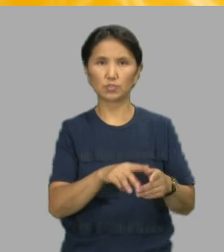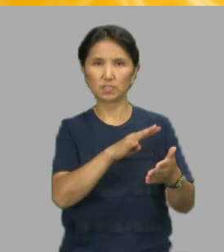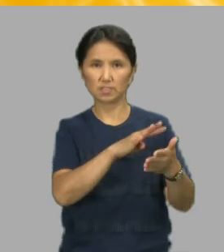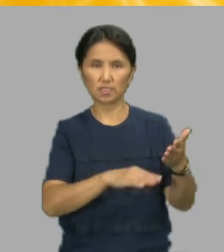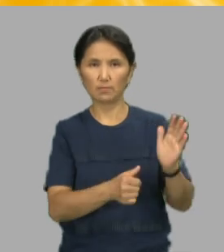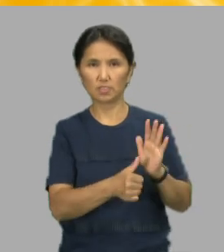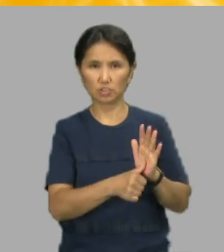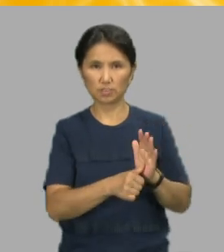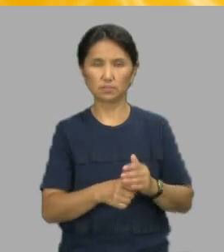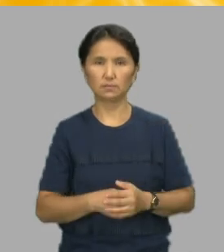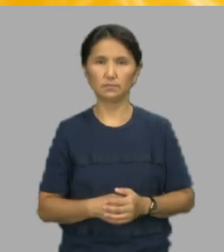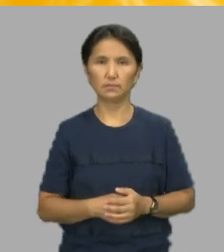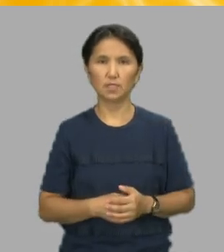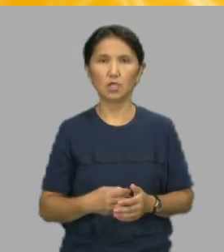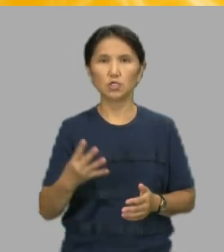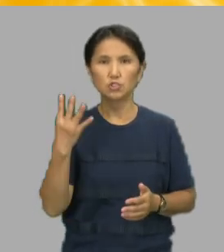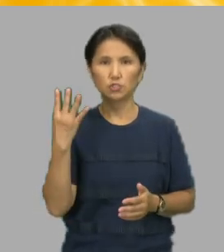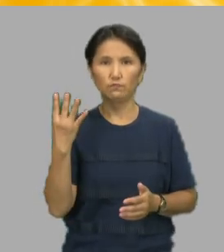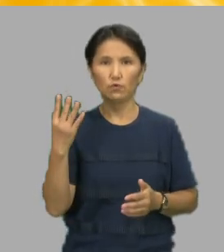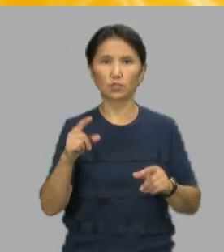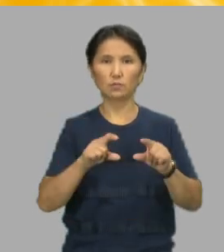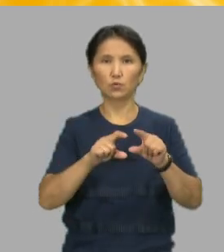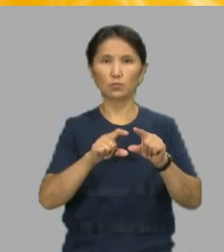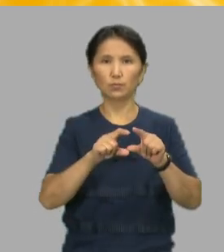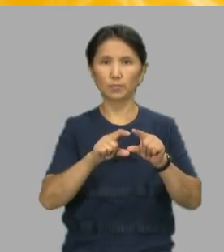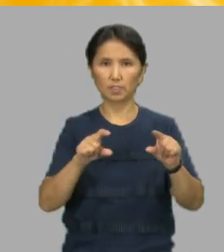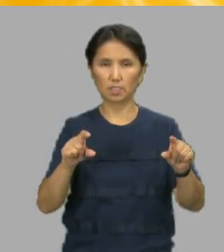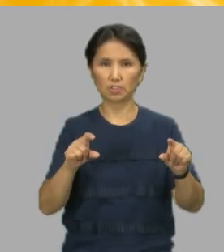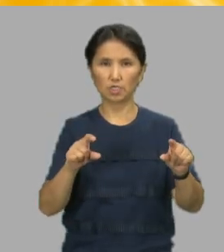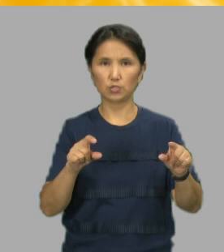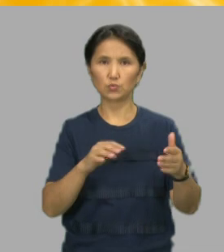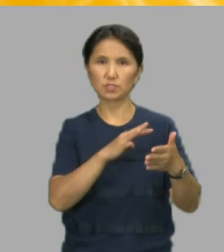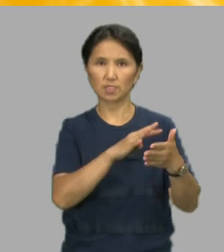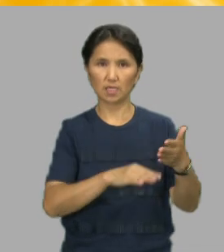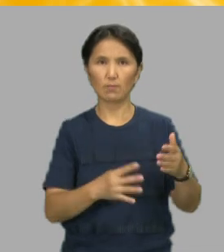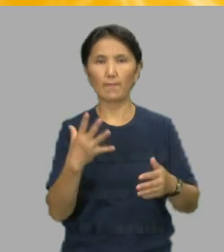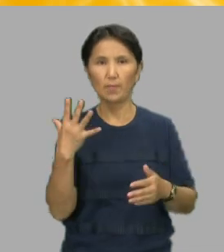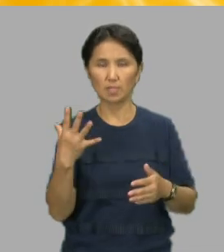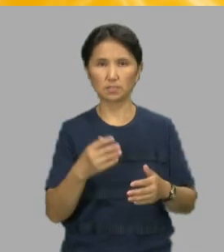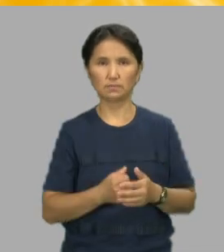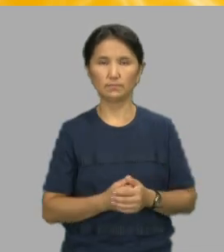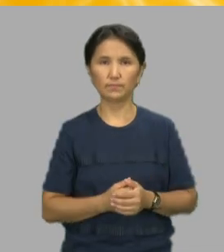соответствует схема 6. Четвертому предложению схема